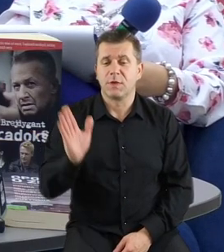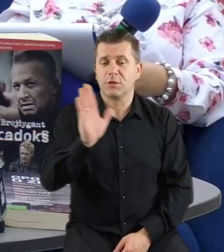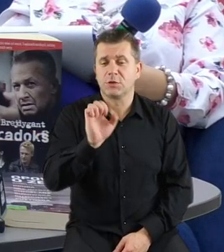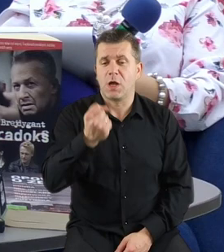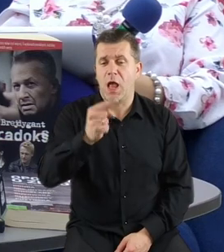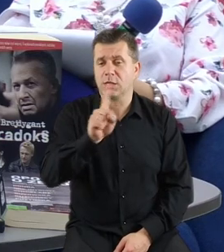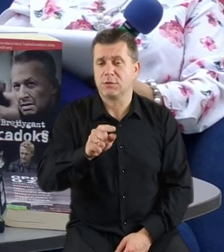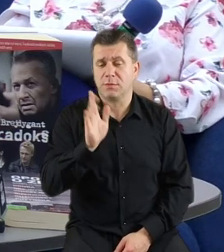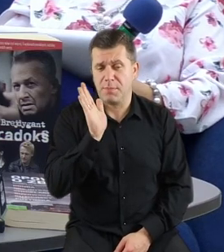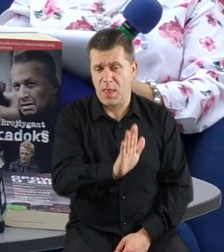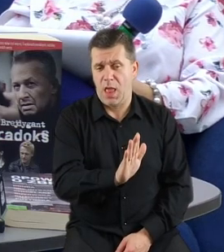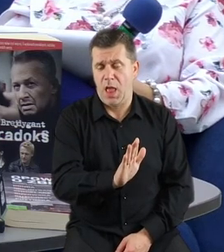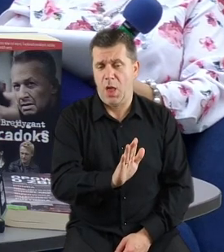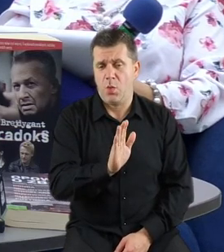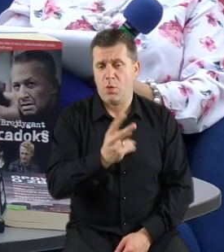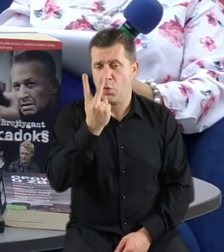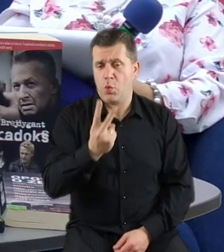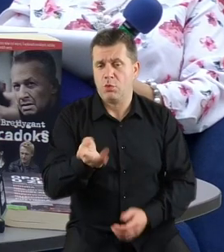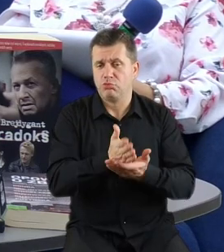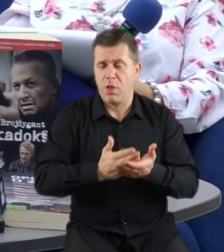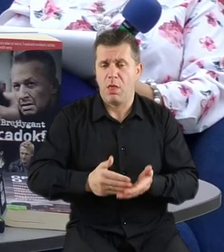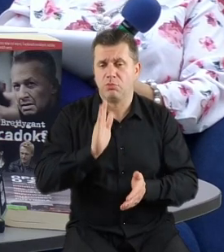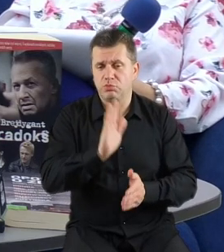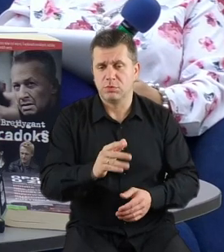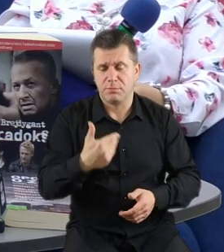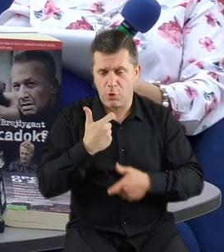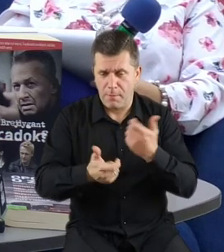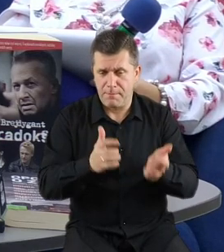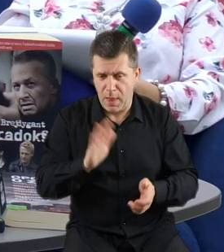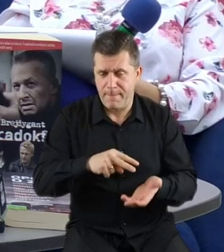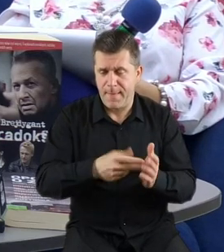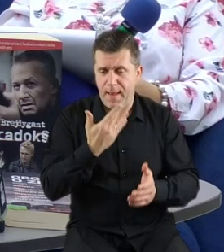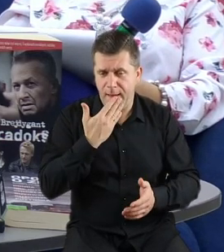No, Szać też miała mieć drugą część, przy czym